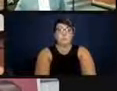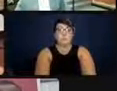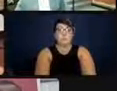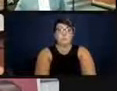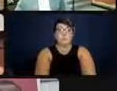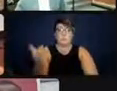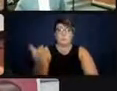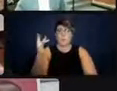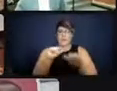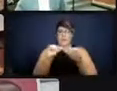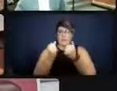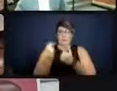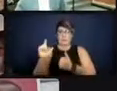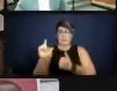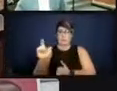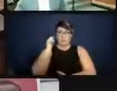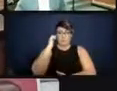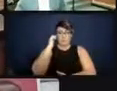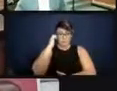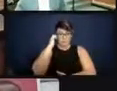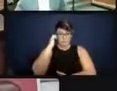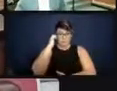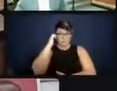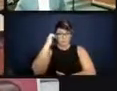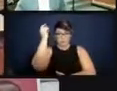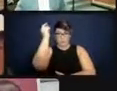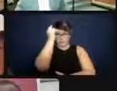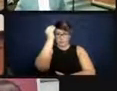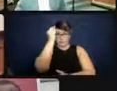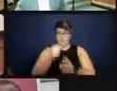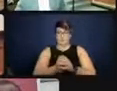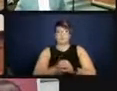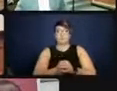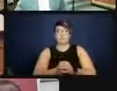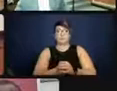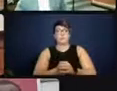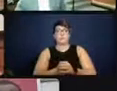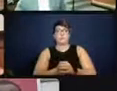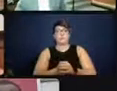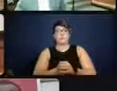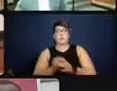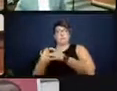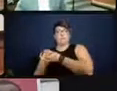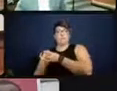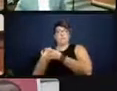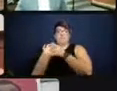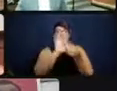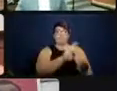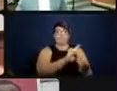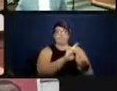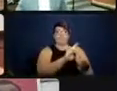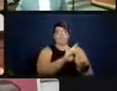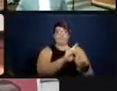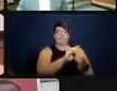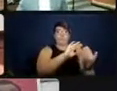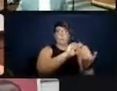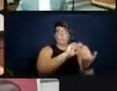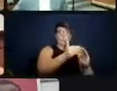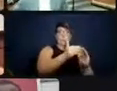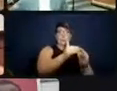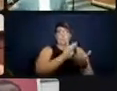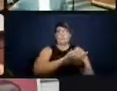litatusaidia kuendelea mbele, na hapa tutajiuliza ni kwa nini tuna shule za aina